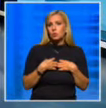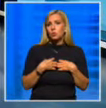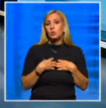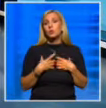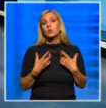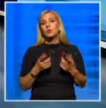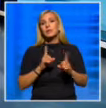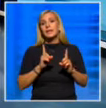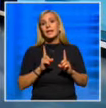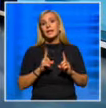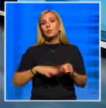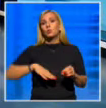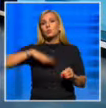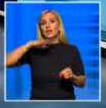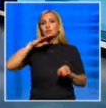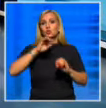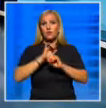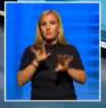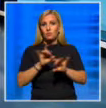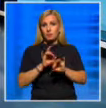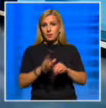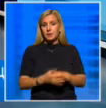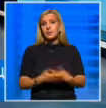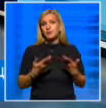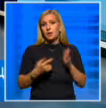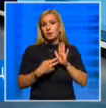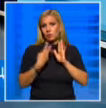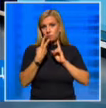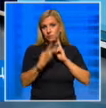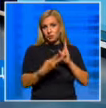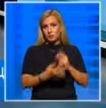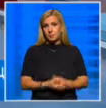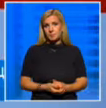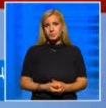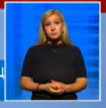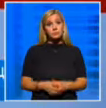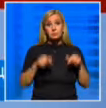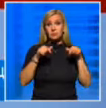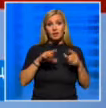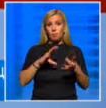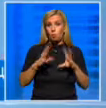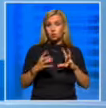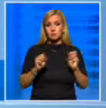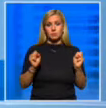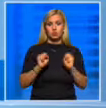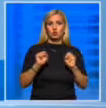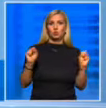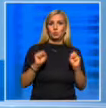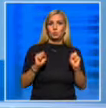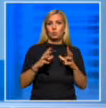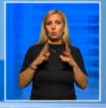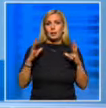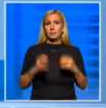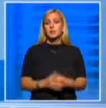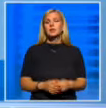пък съвсем не е достатъчно информирано. Общо взето това, което виждаме... Но политическия шум беше голям. голям е и струва ми се, че ще